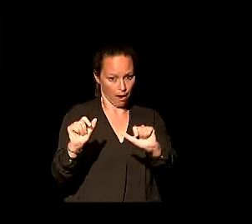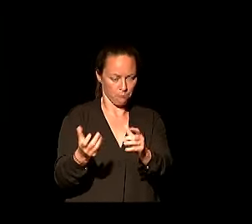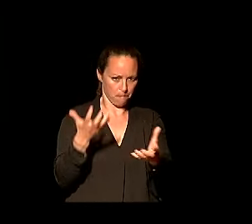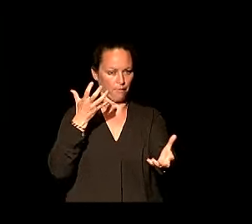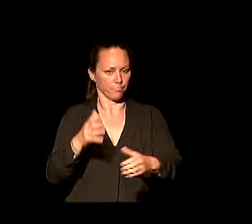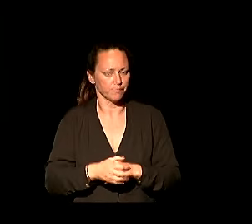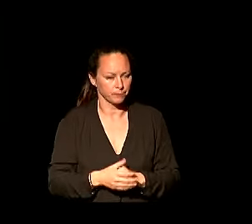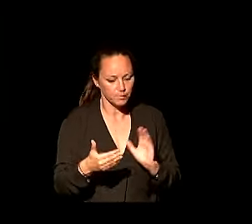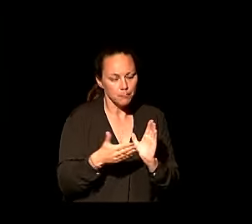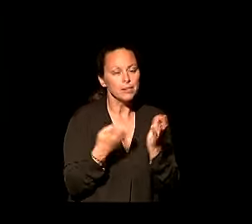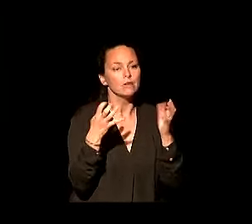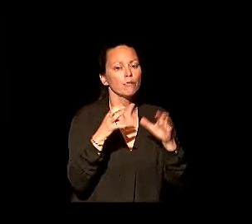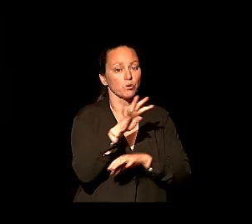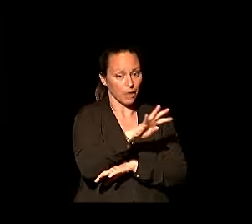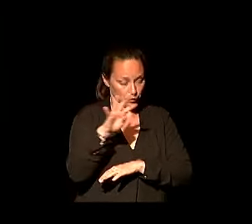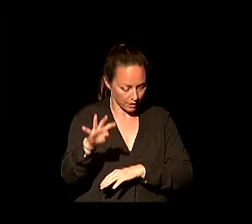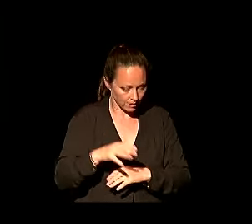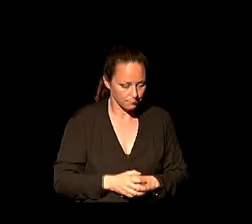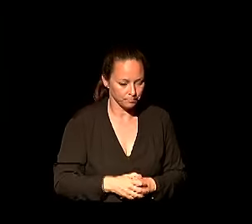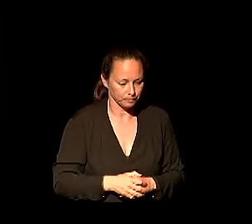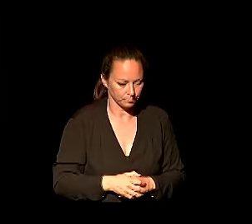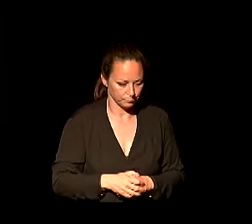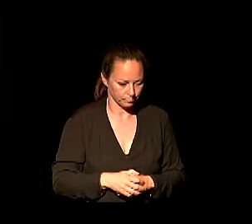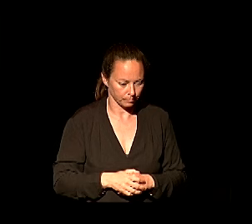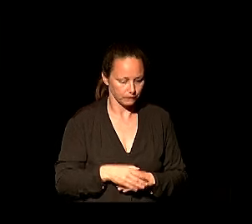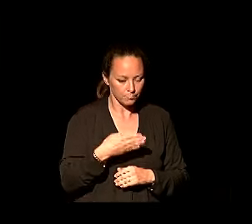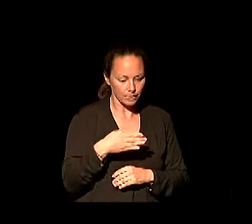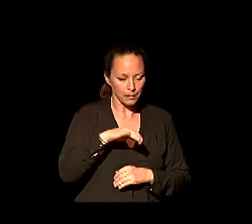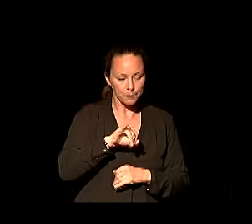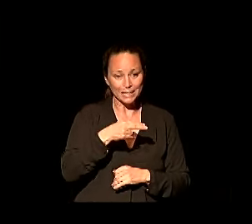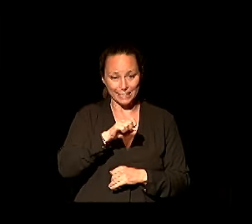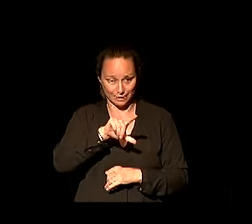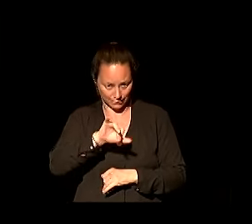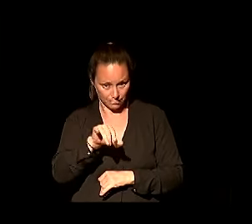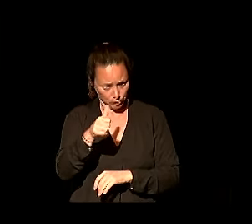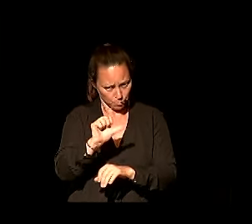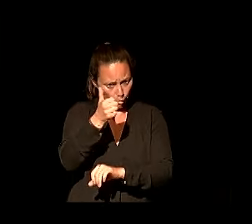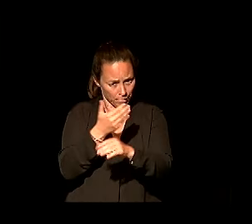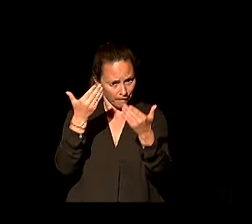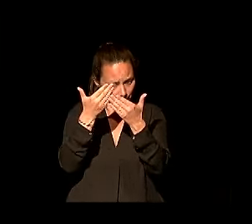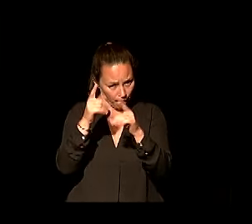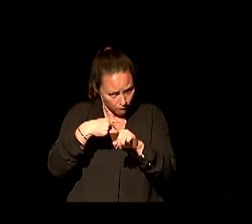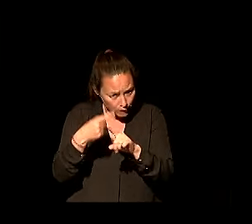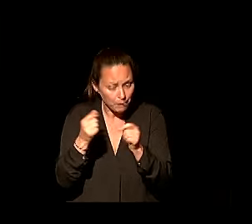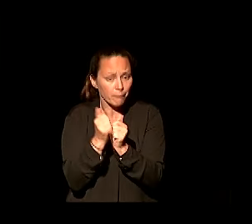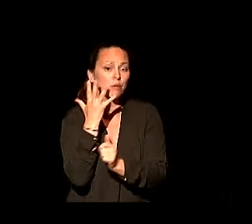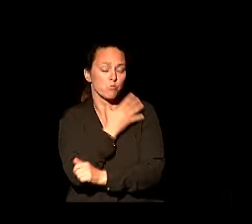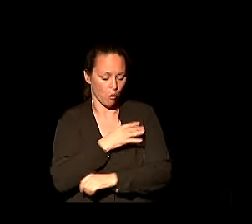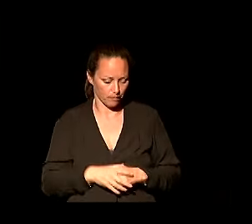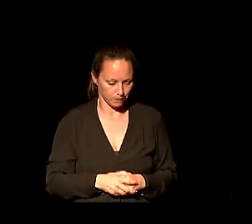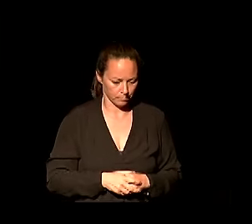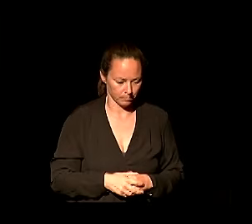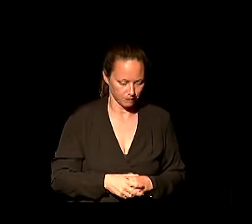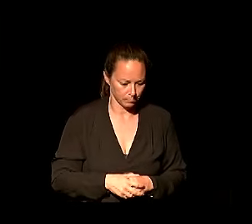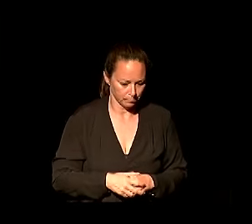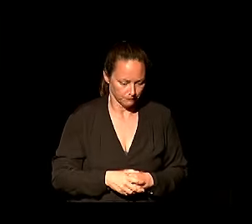En 1944, Vicente Minelli va réaliser son premier film en couleur, Meet Me in St. Louis, le chant